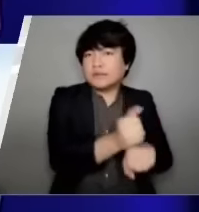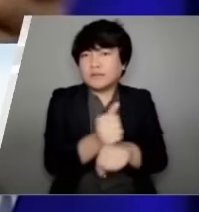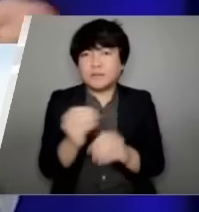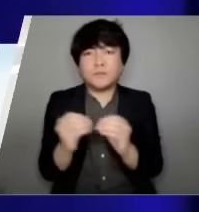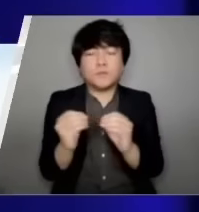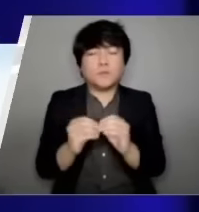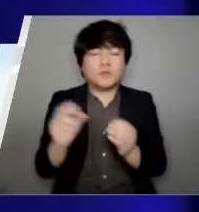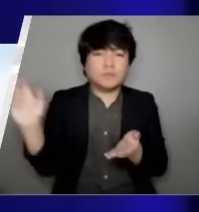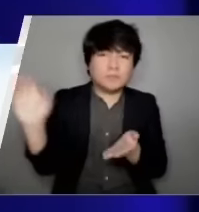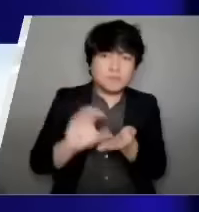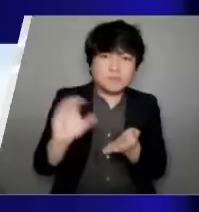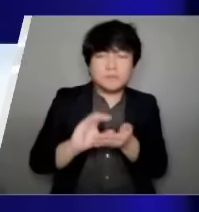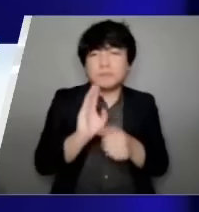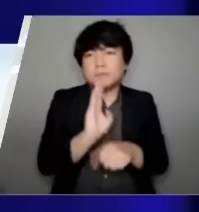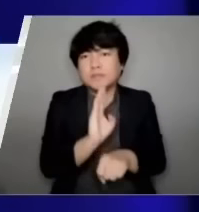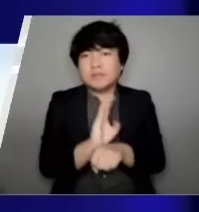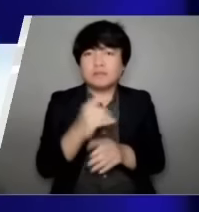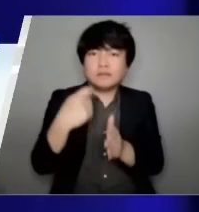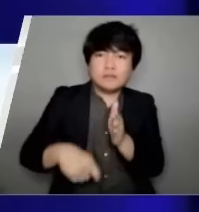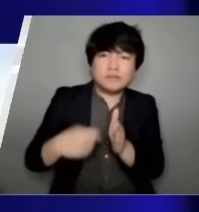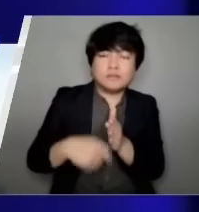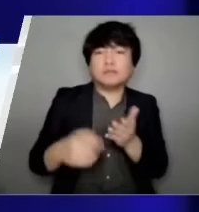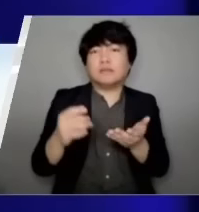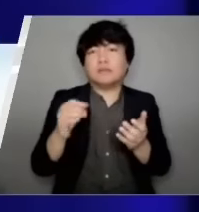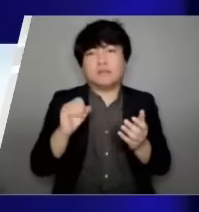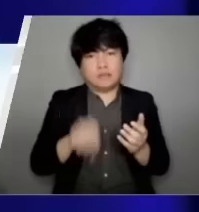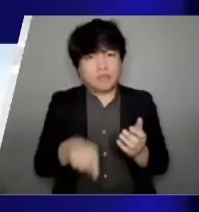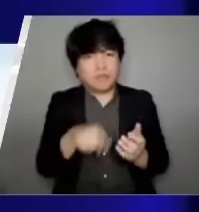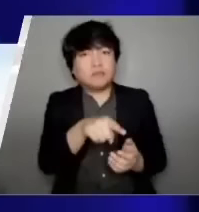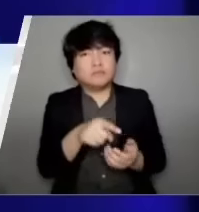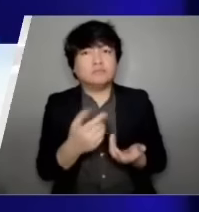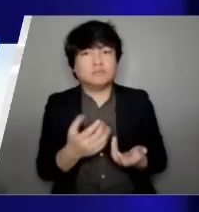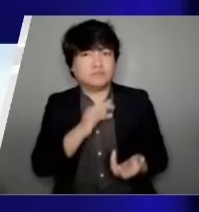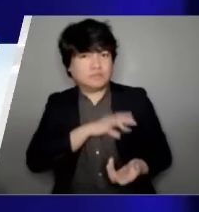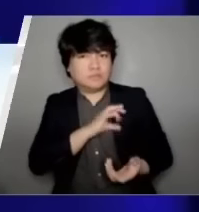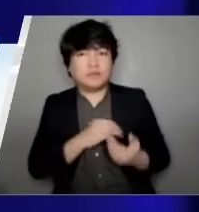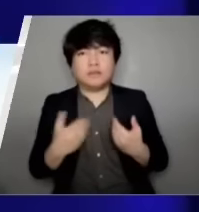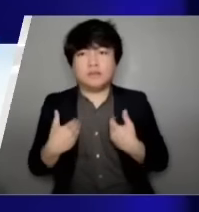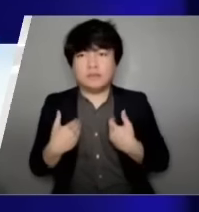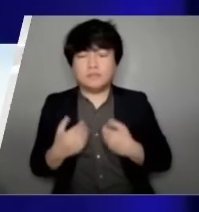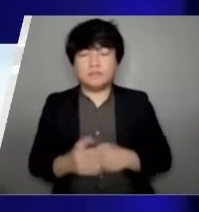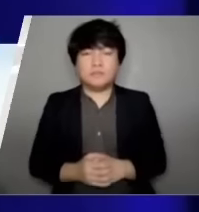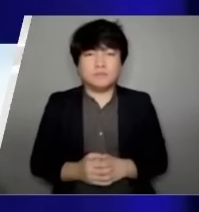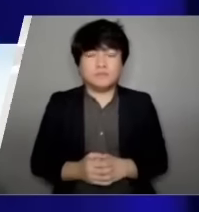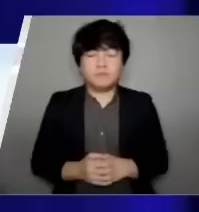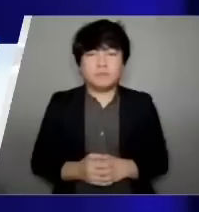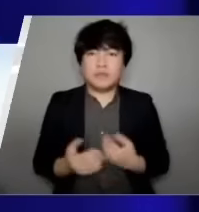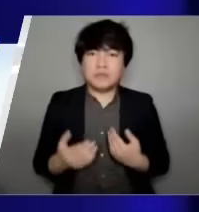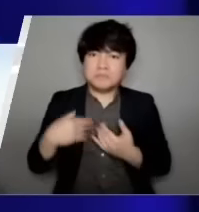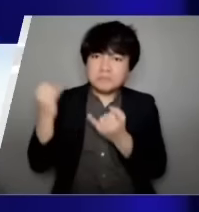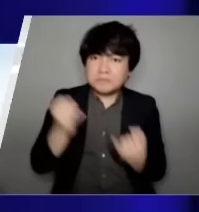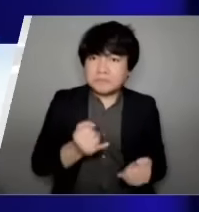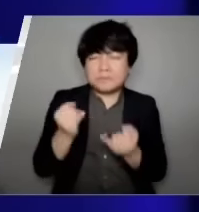taxes, from all kinds of, you know, if we import some equipment, we also derive